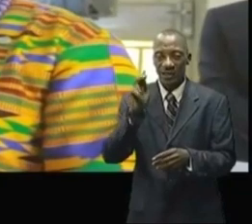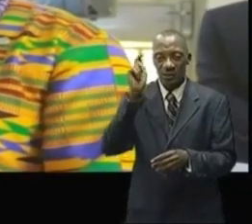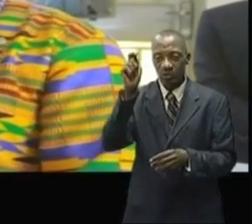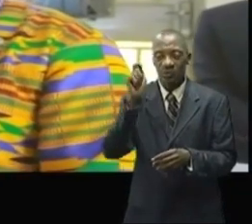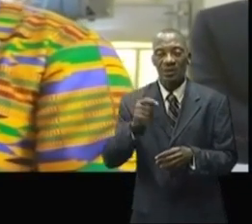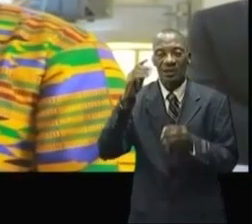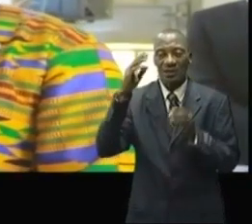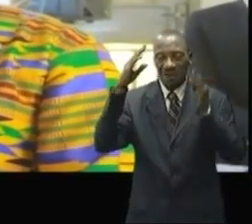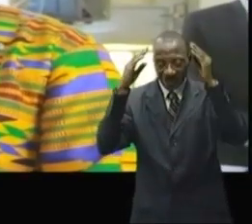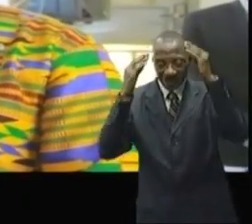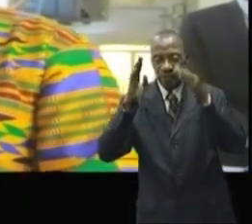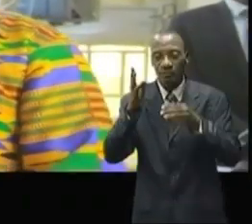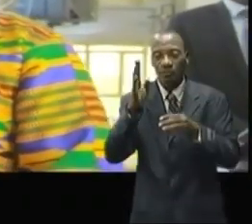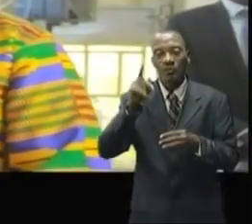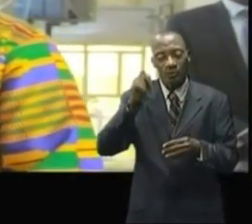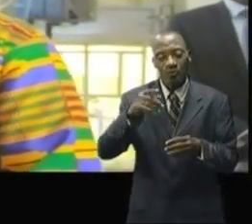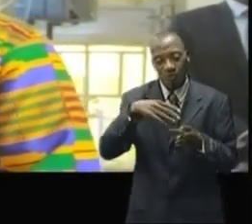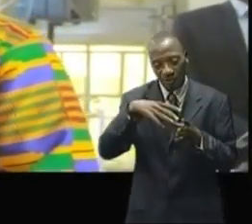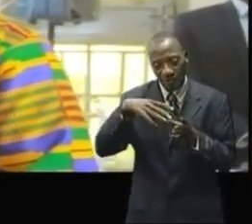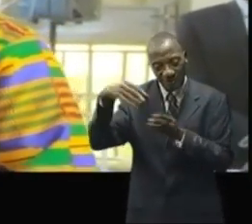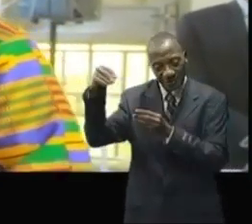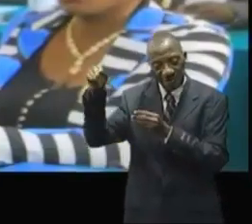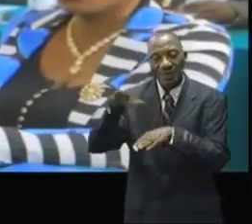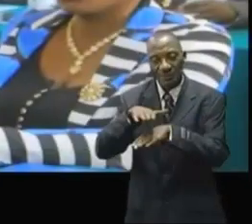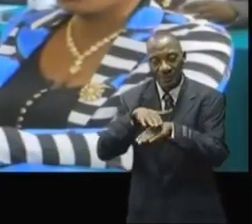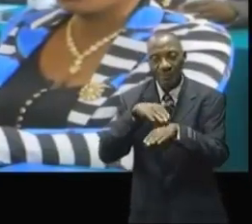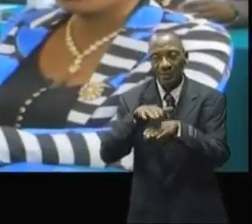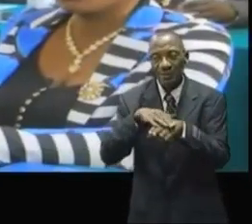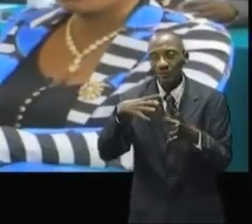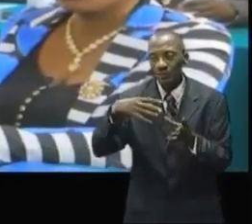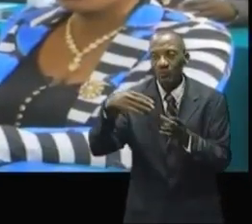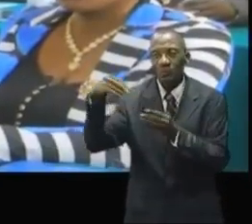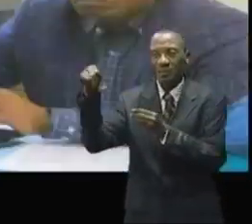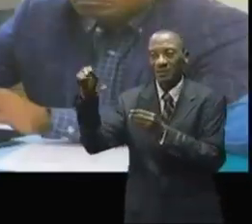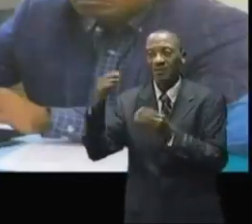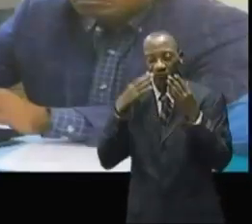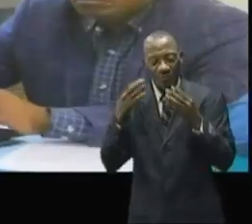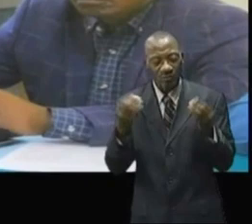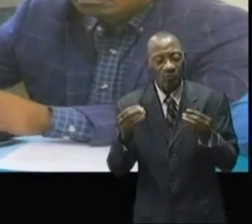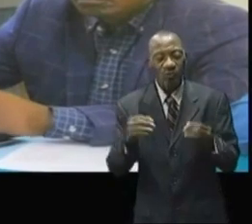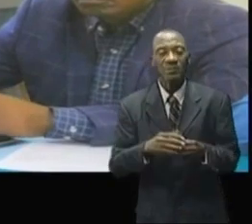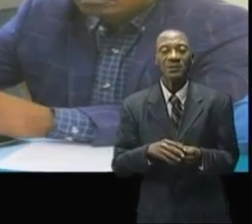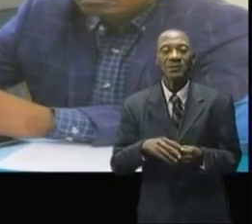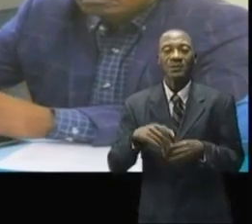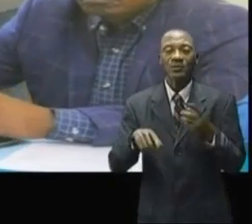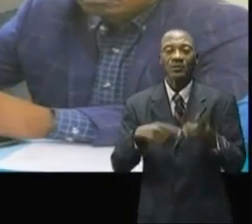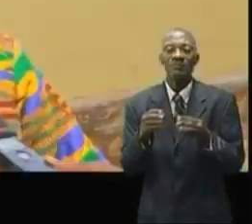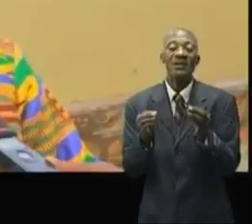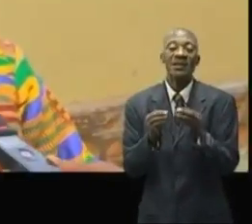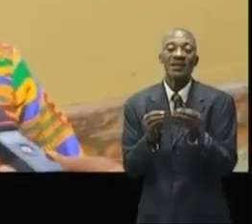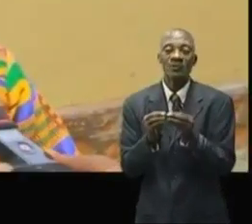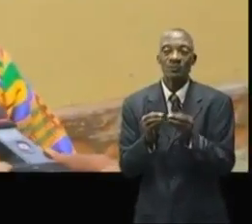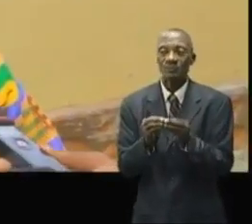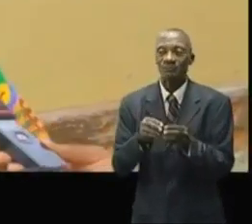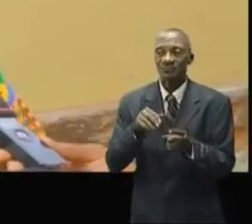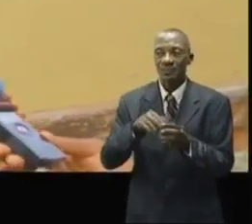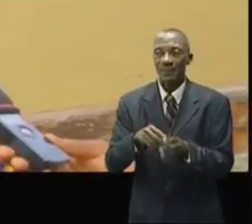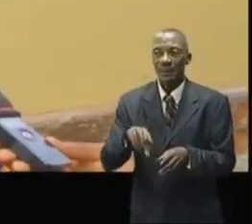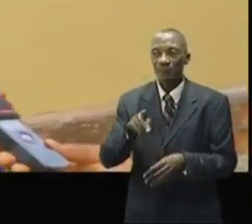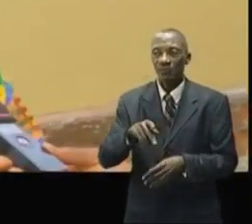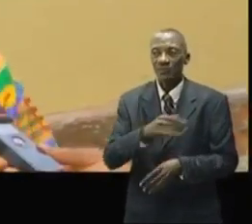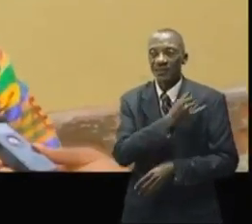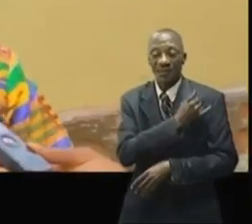toutes les parties prenantes à s'approprier ces processus pour un retrait responsable et progressif de la MONUSCO. Nous attendons à ce que